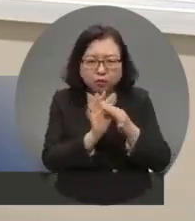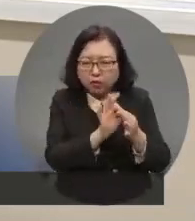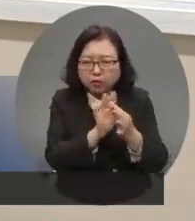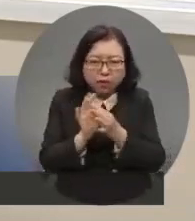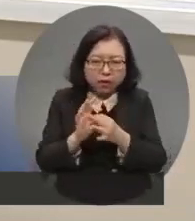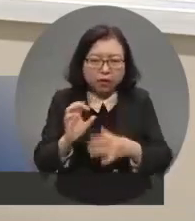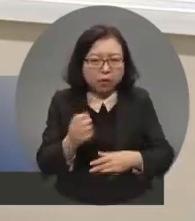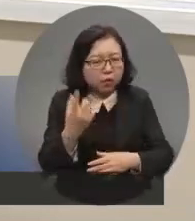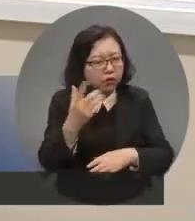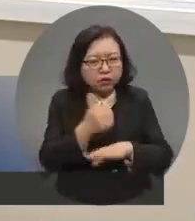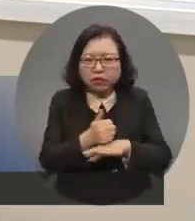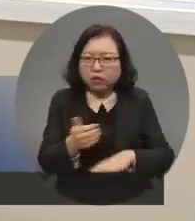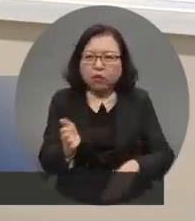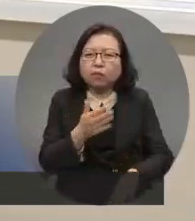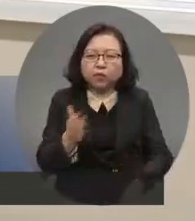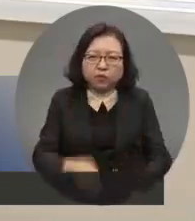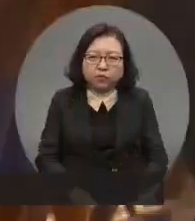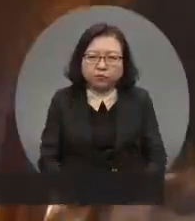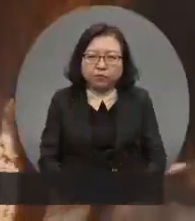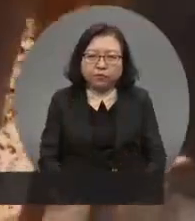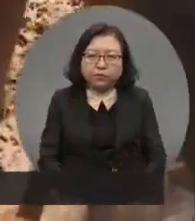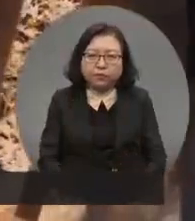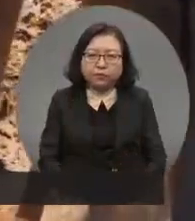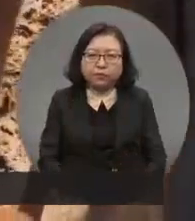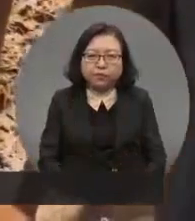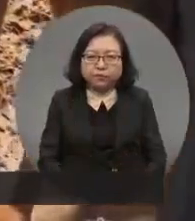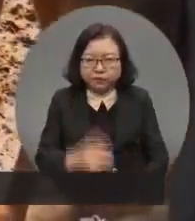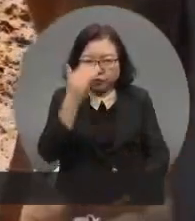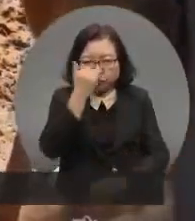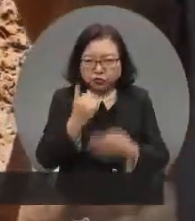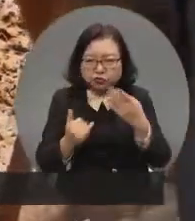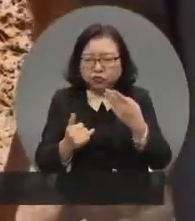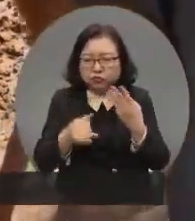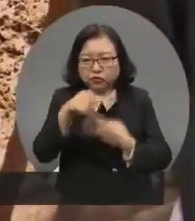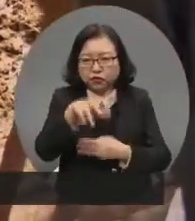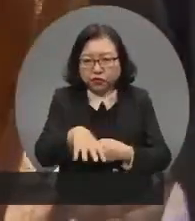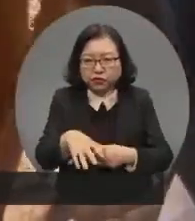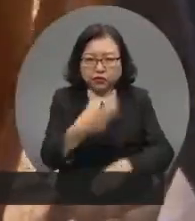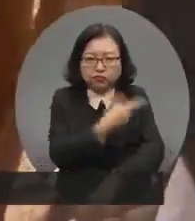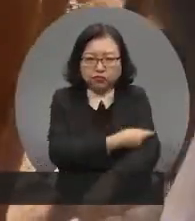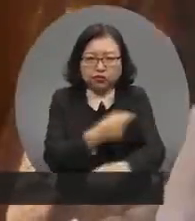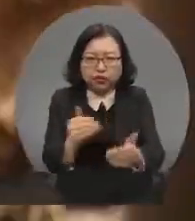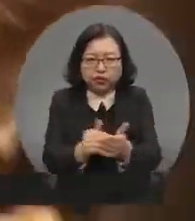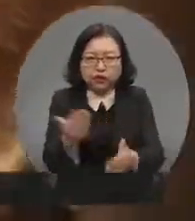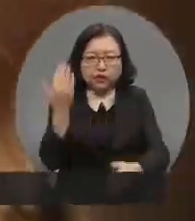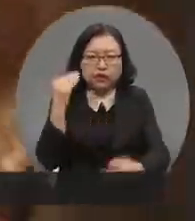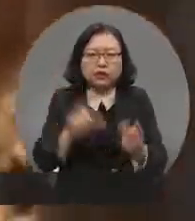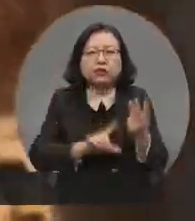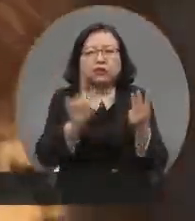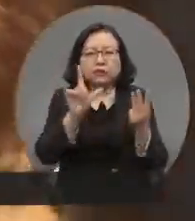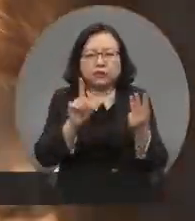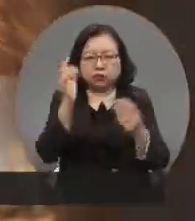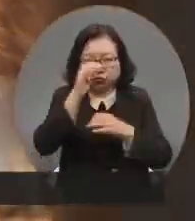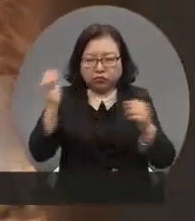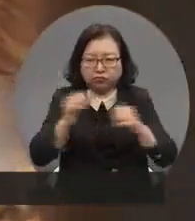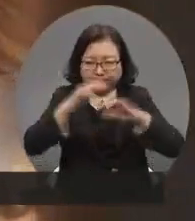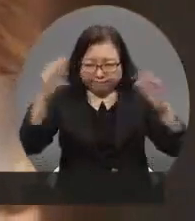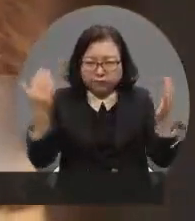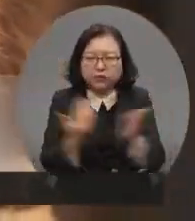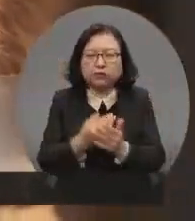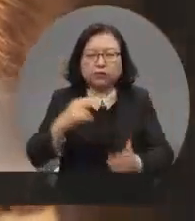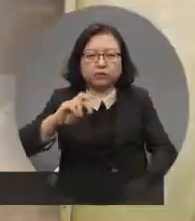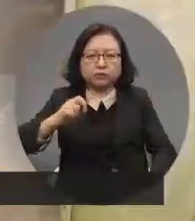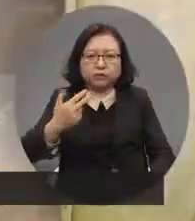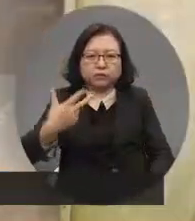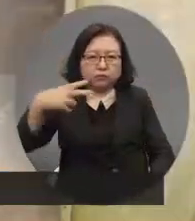많이 발생한 부분들이 있어서. 충주 농가에서 백신을 맞춘 것은 지난 3일. 충북 전체 27만